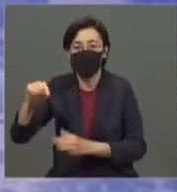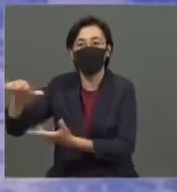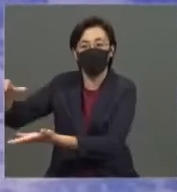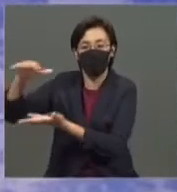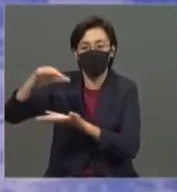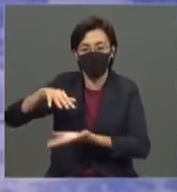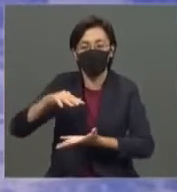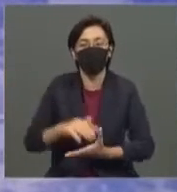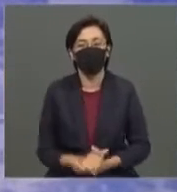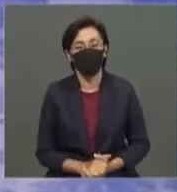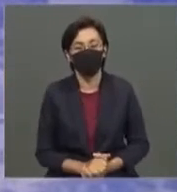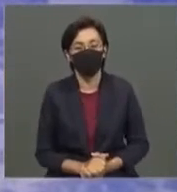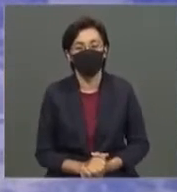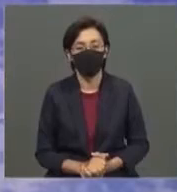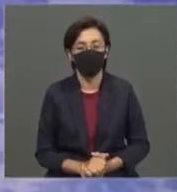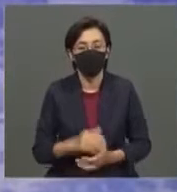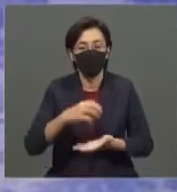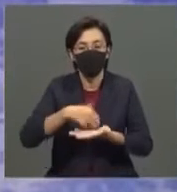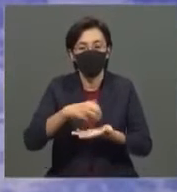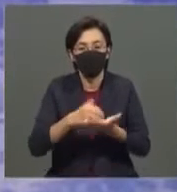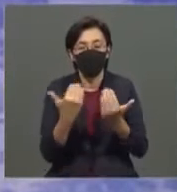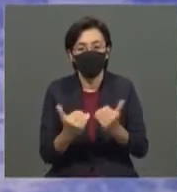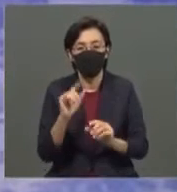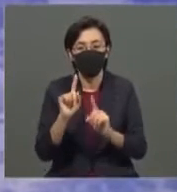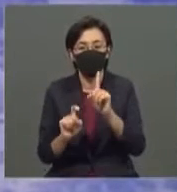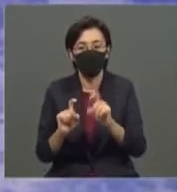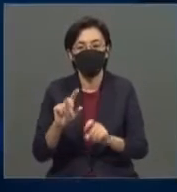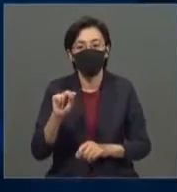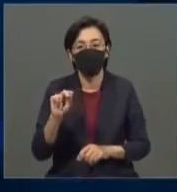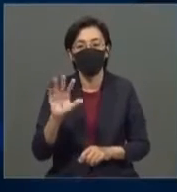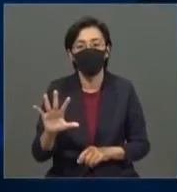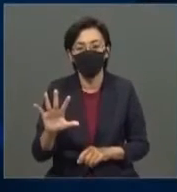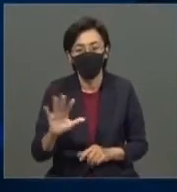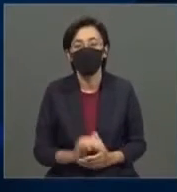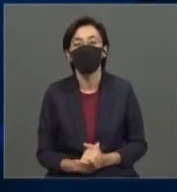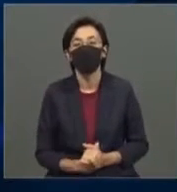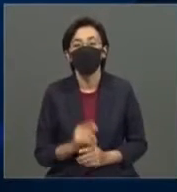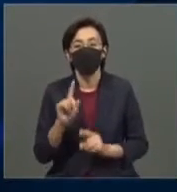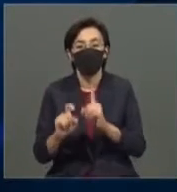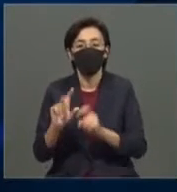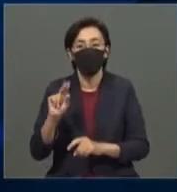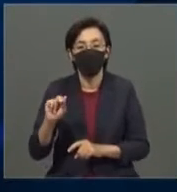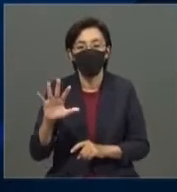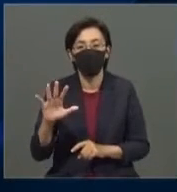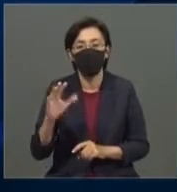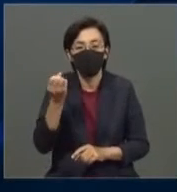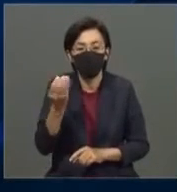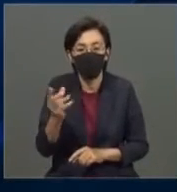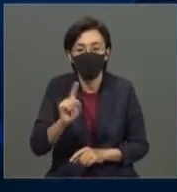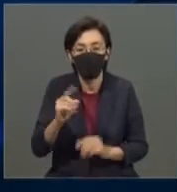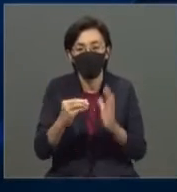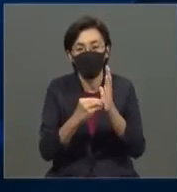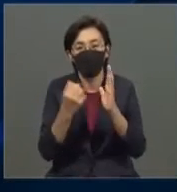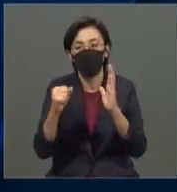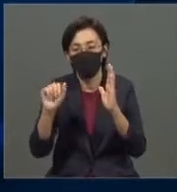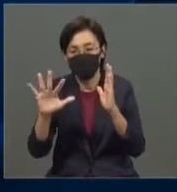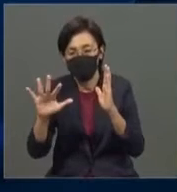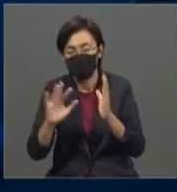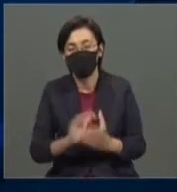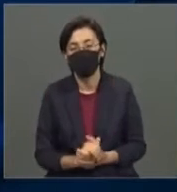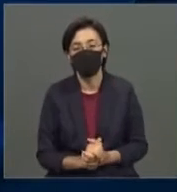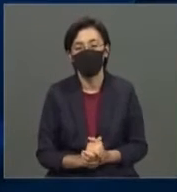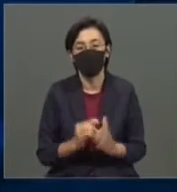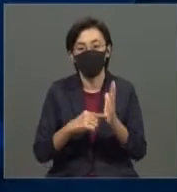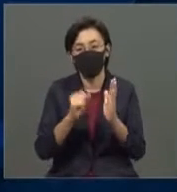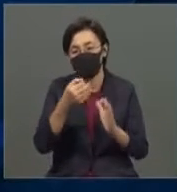ที่การรายงานผู้เสียชีวิตวันนี้35รายครับยังมากที่สุดคือกรุงเทพมหานคร15